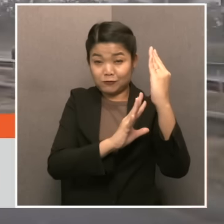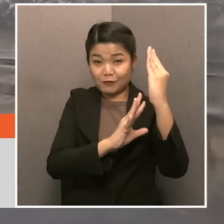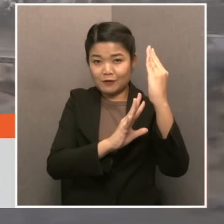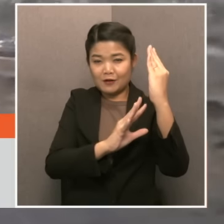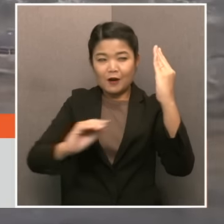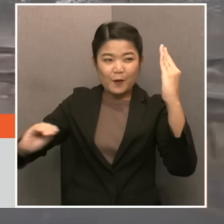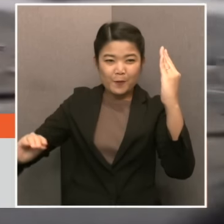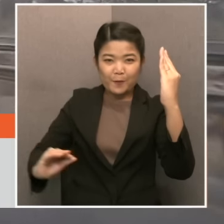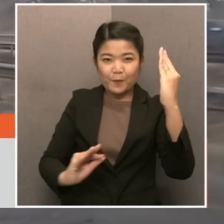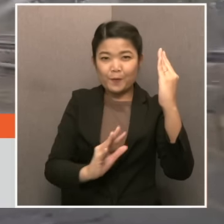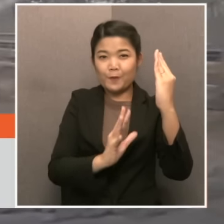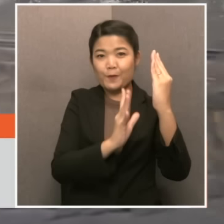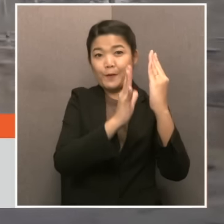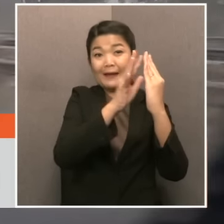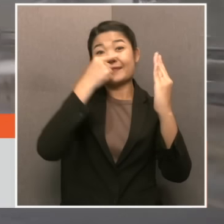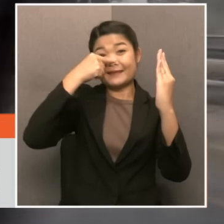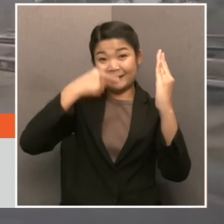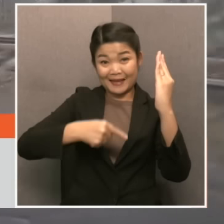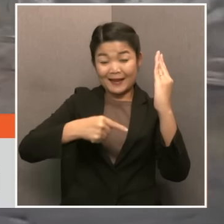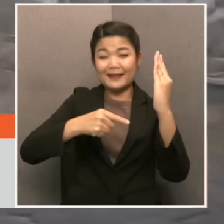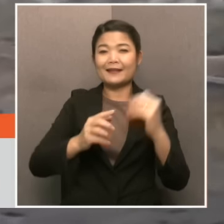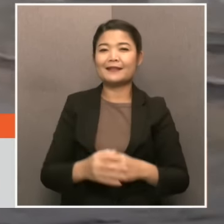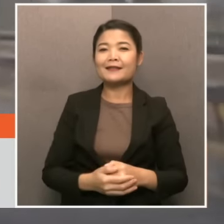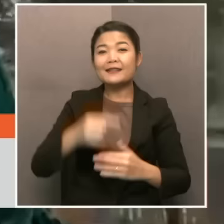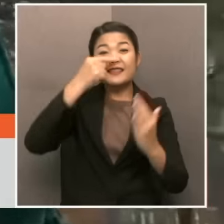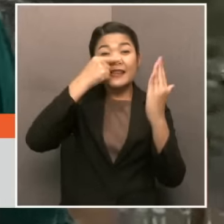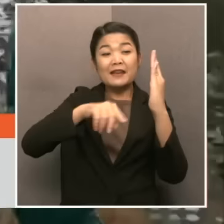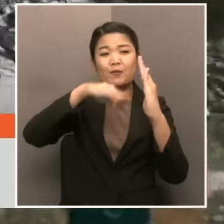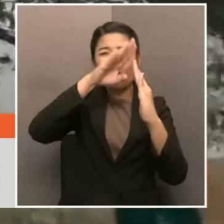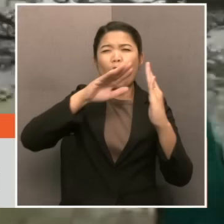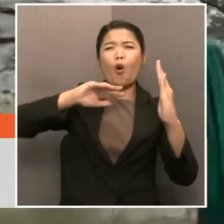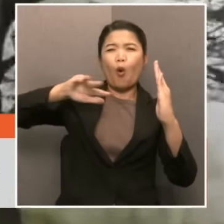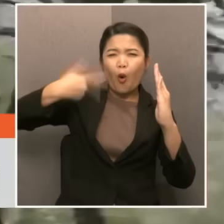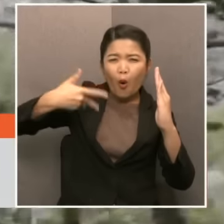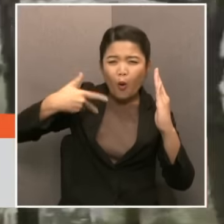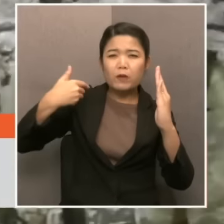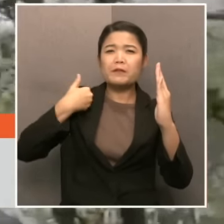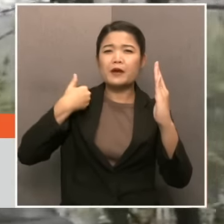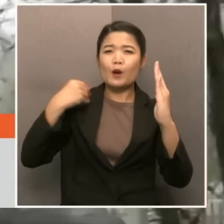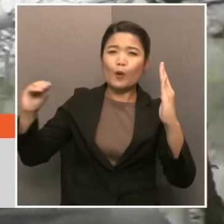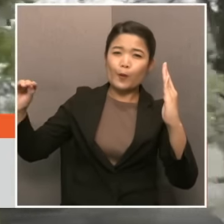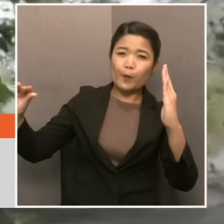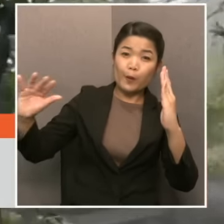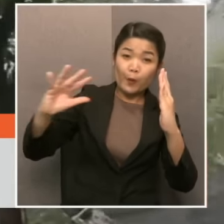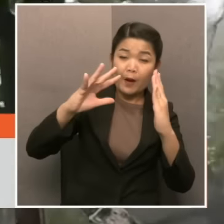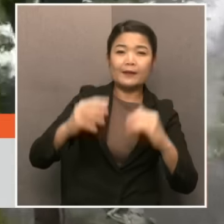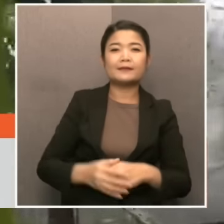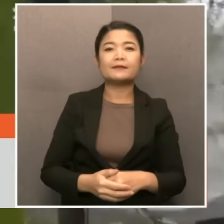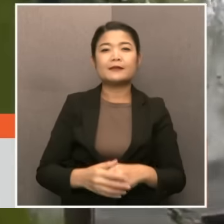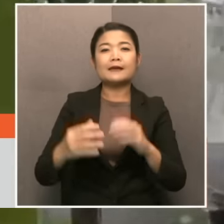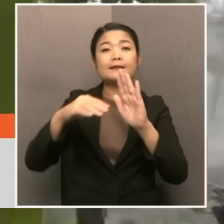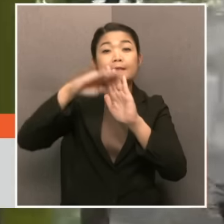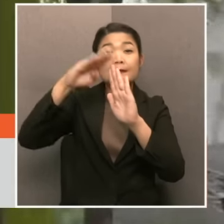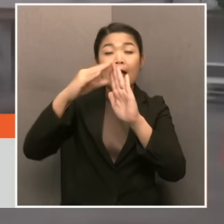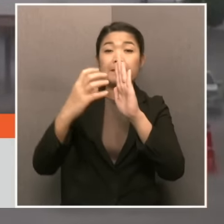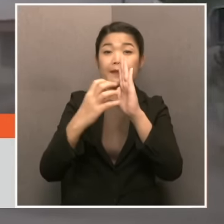พื้นที่ประเทศไทยตอนบนในขณะที่ประเทศไทยตอนบนมีอากาศร้อนลักษณะเช่นนี้ทำให้ภาคเหนือตอนล่างภา